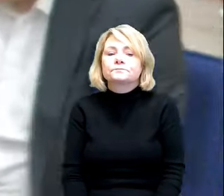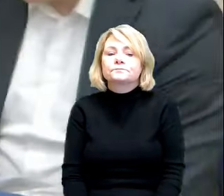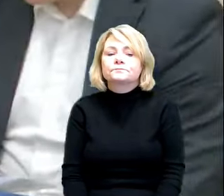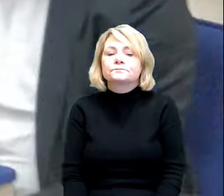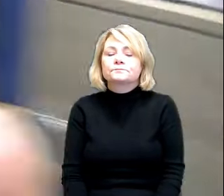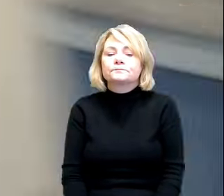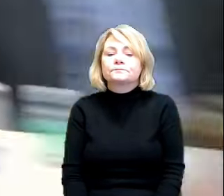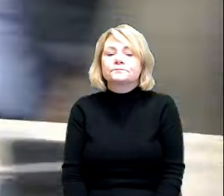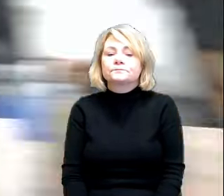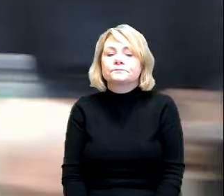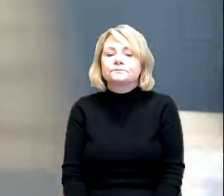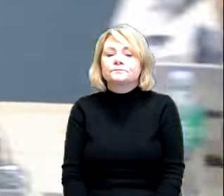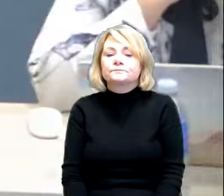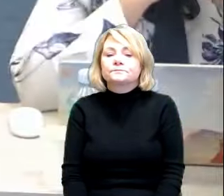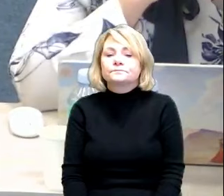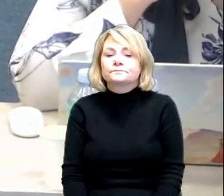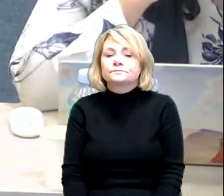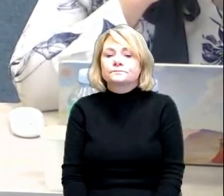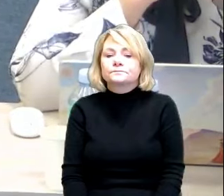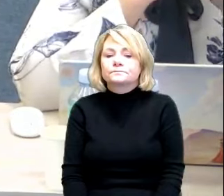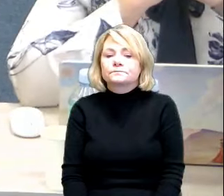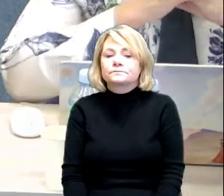prašom ką